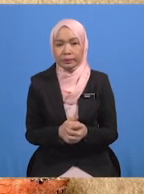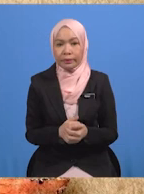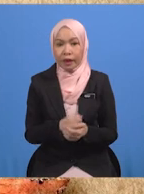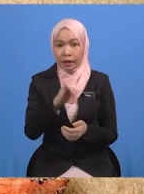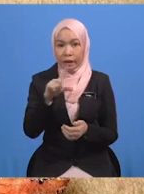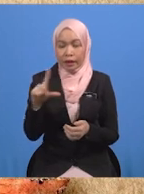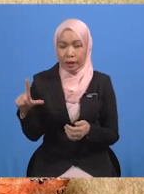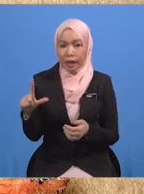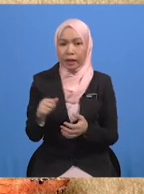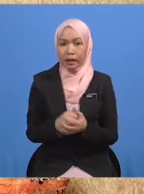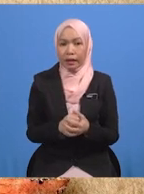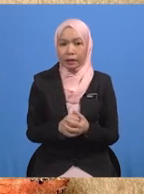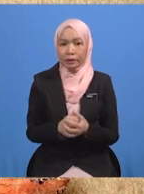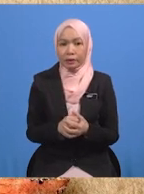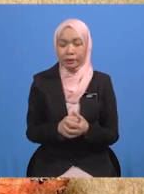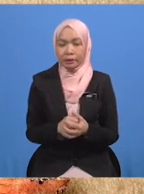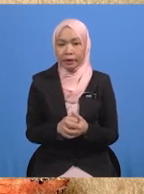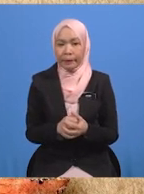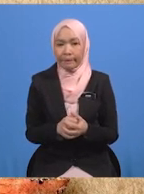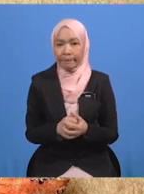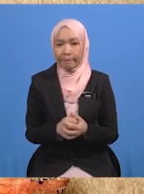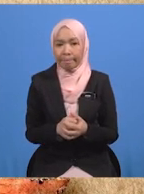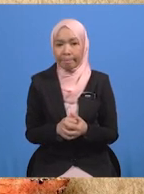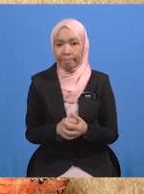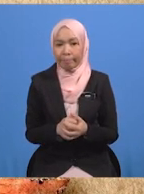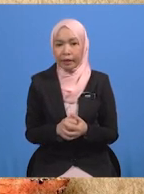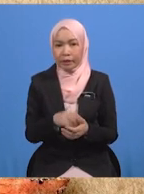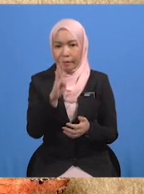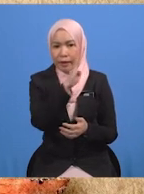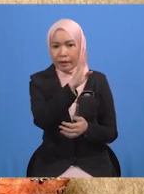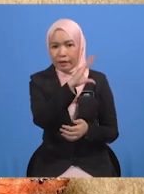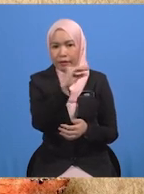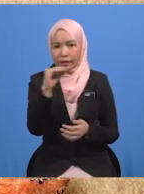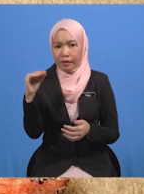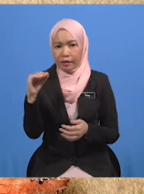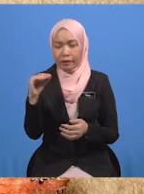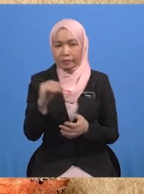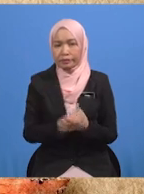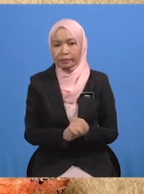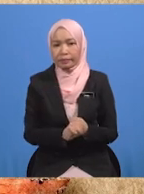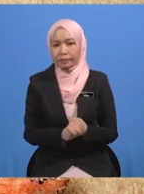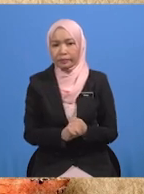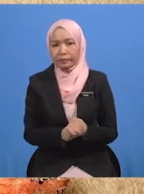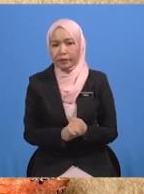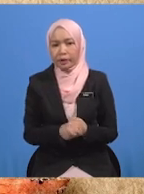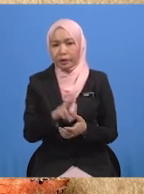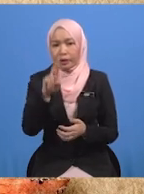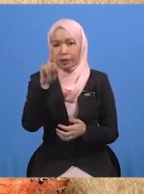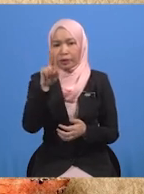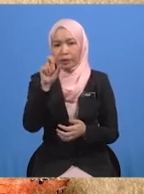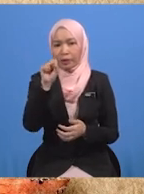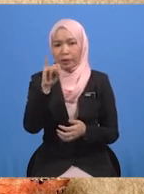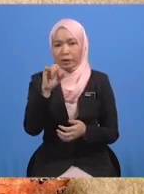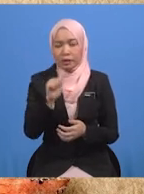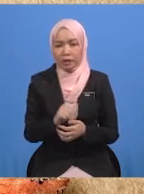ialah persepakatan antara pihak barat seperti Rusia, British dan Perancis